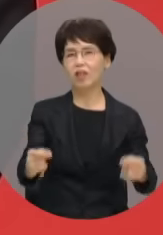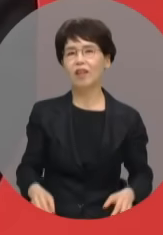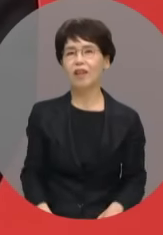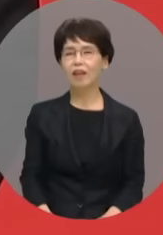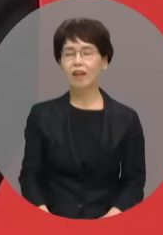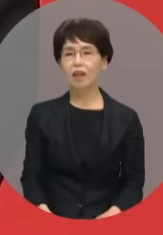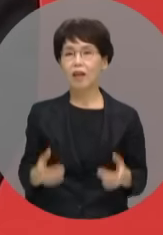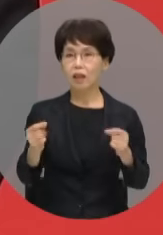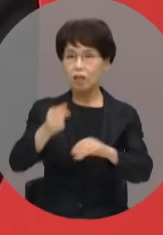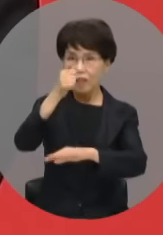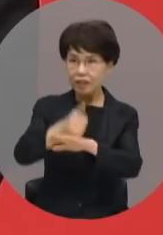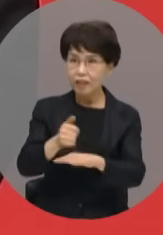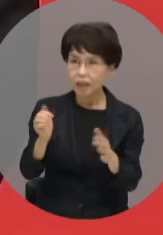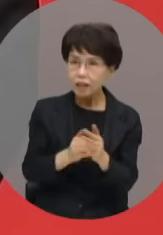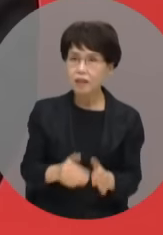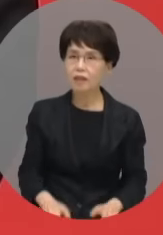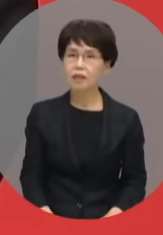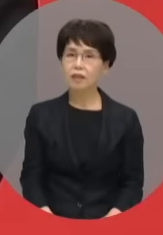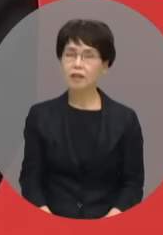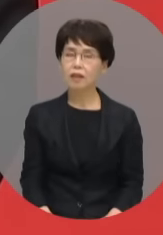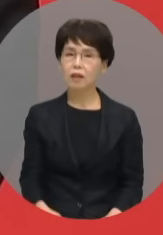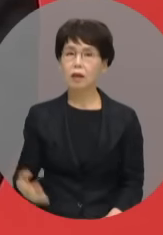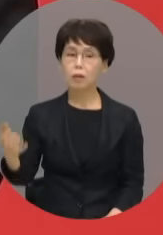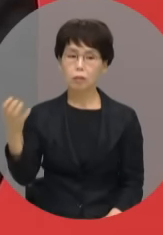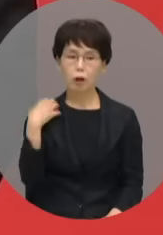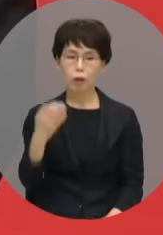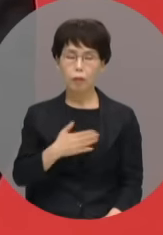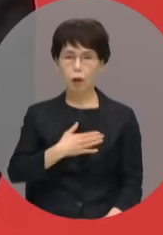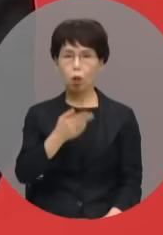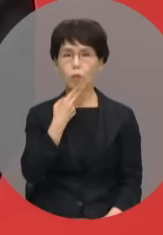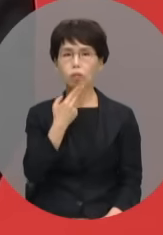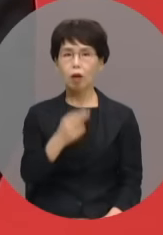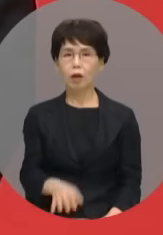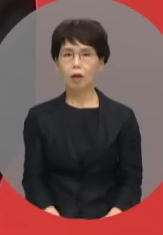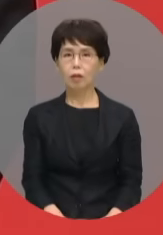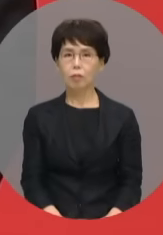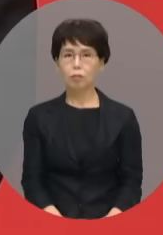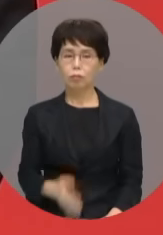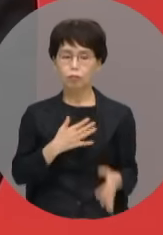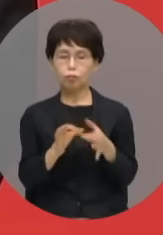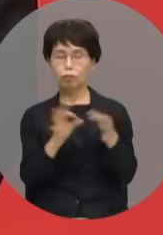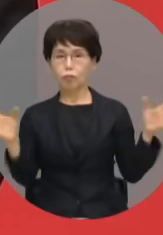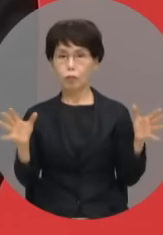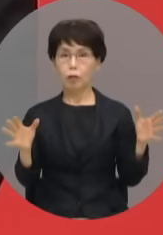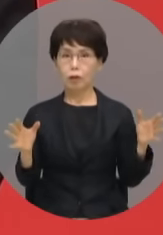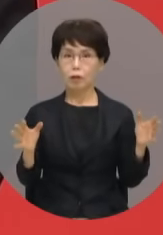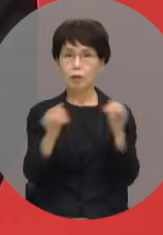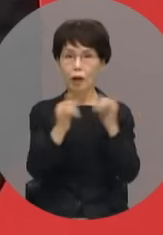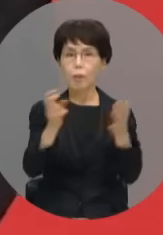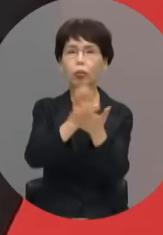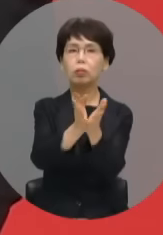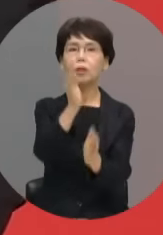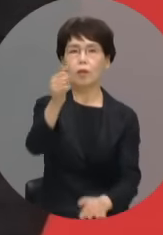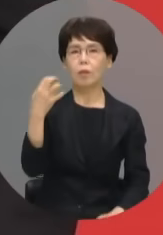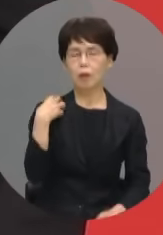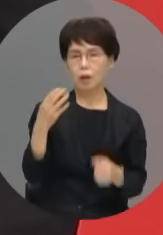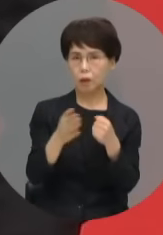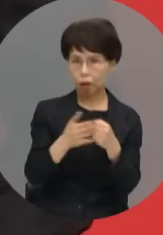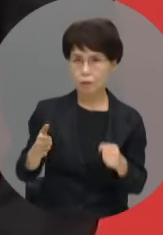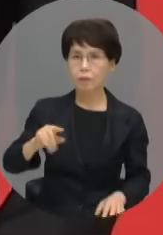이렇게 끝까지 전혀 책임이 없다고 하시는 분이 법무부 장관을 하셨기 때문에 정말